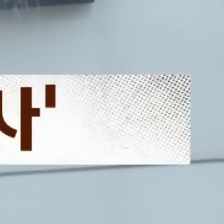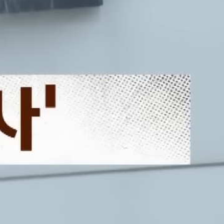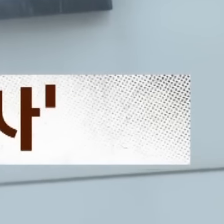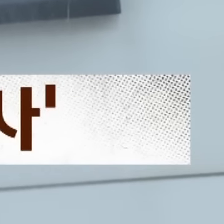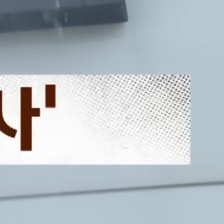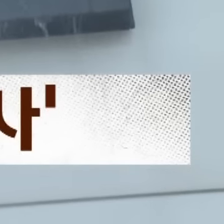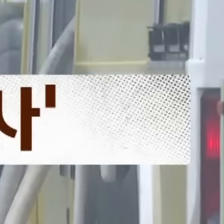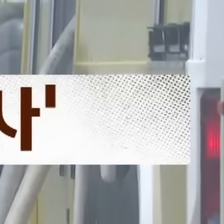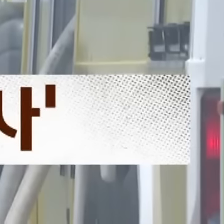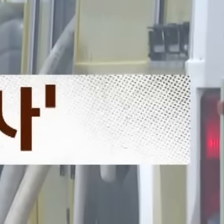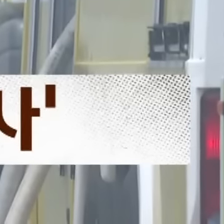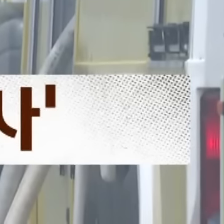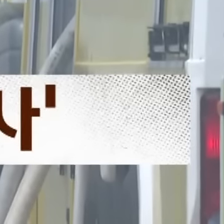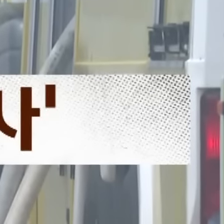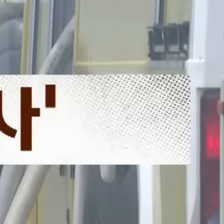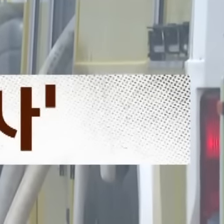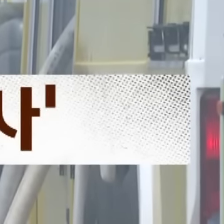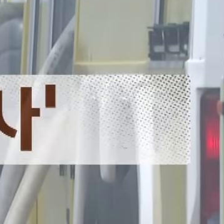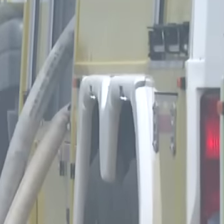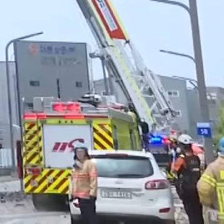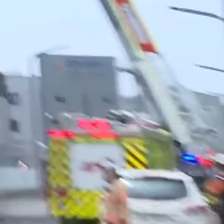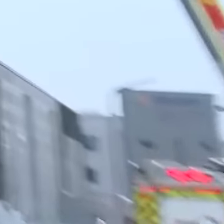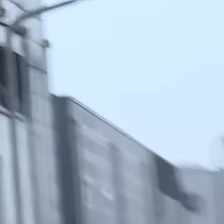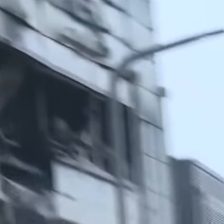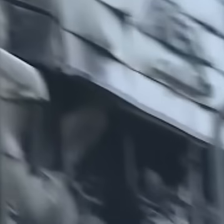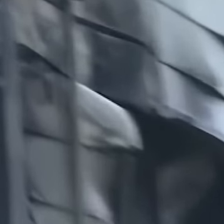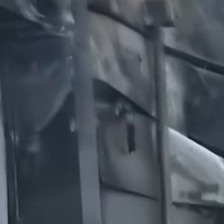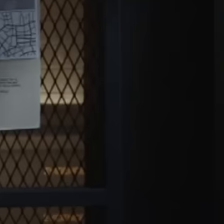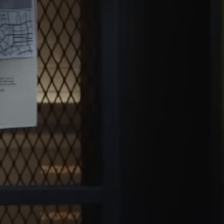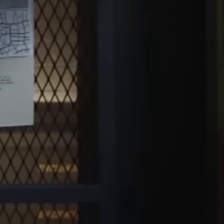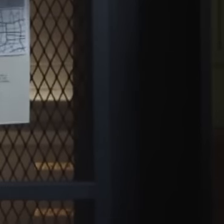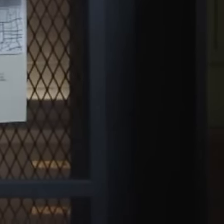내부에 고립된 인원이 있어 추가 인명피해가 우려되고 있습니다.